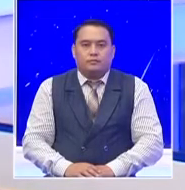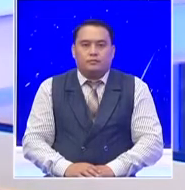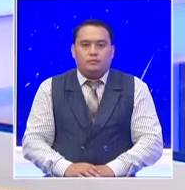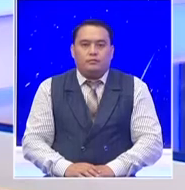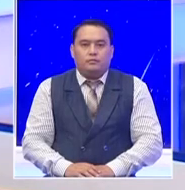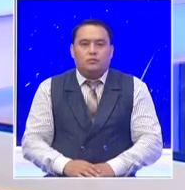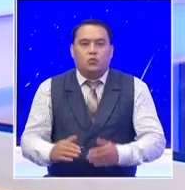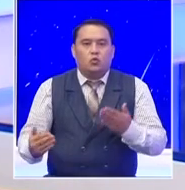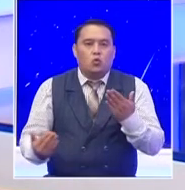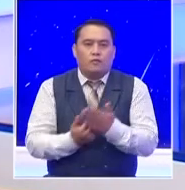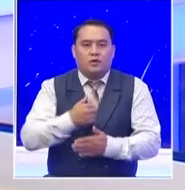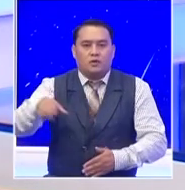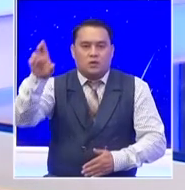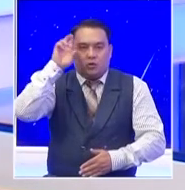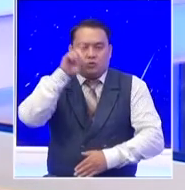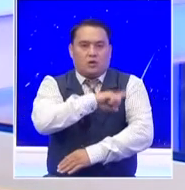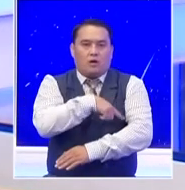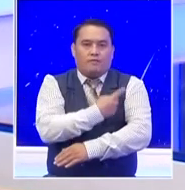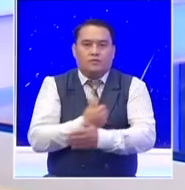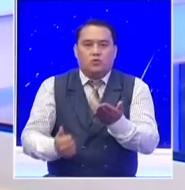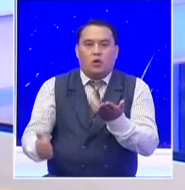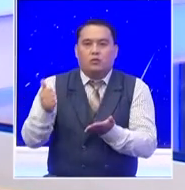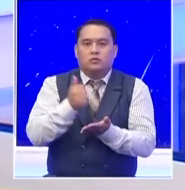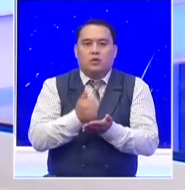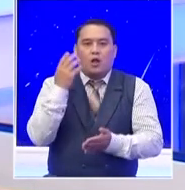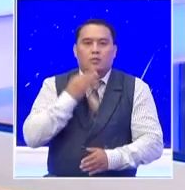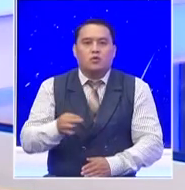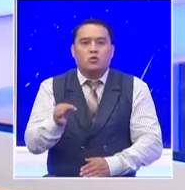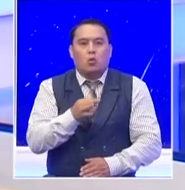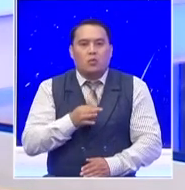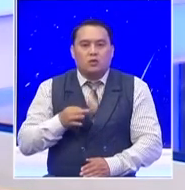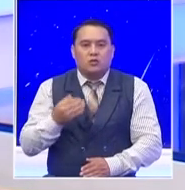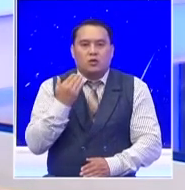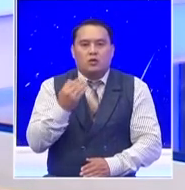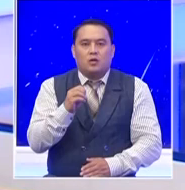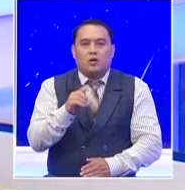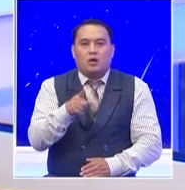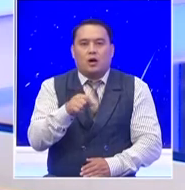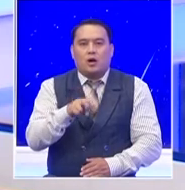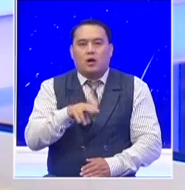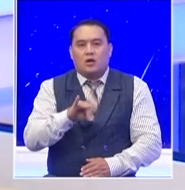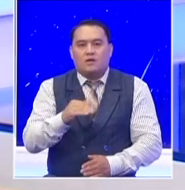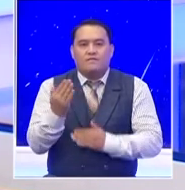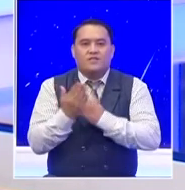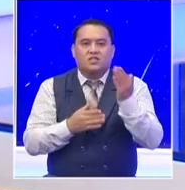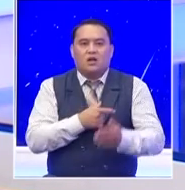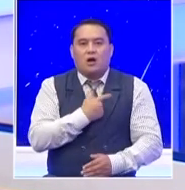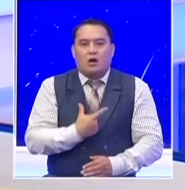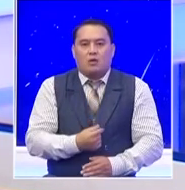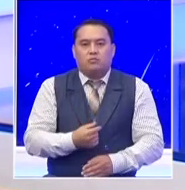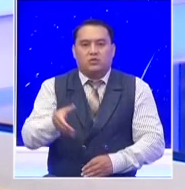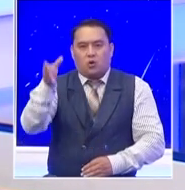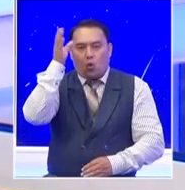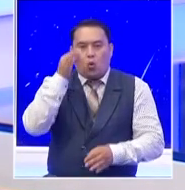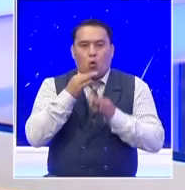Новый главный государственный санитарный врач назначен в Алматинской области. Им стал Ергали Сыдыманов. Имеет 3 высших образования и богатый